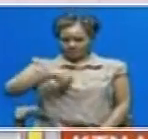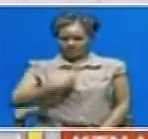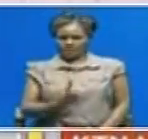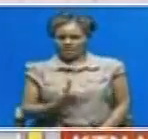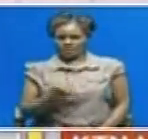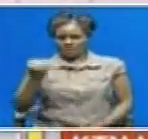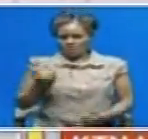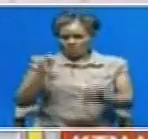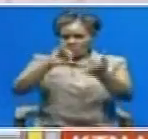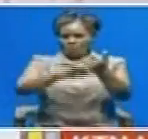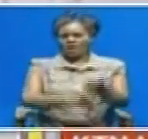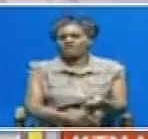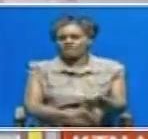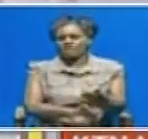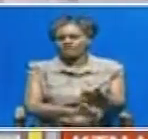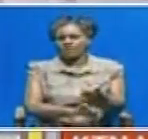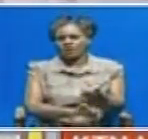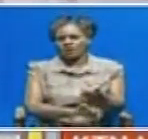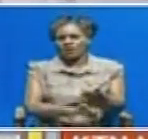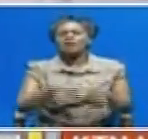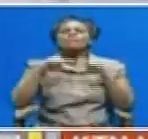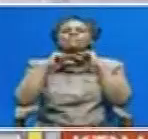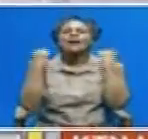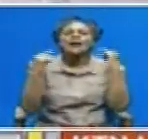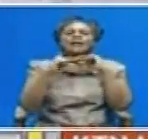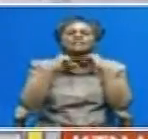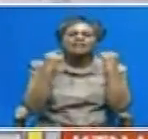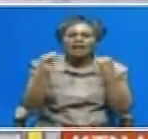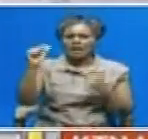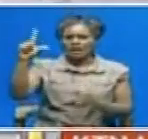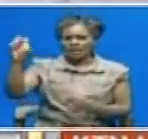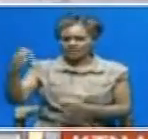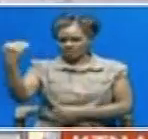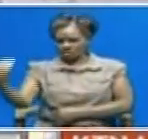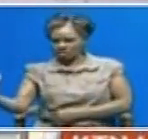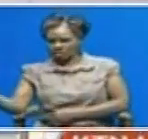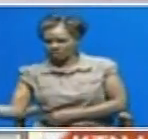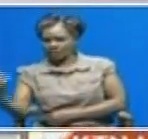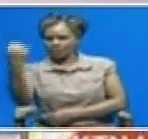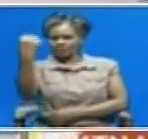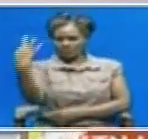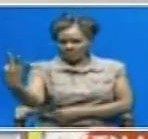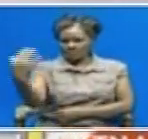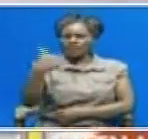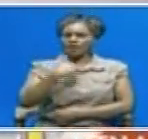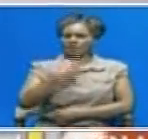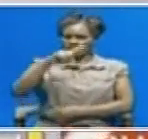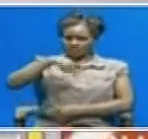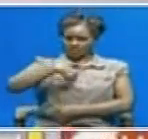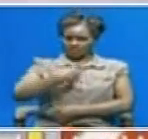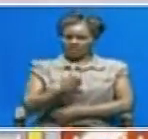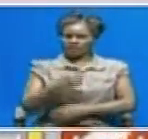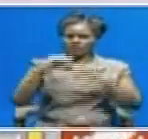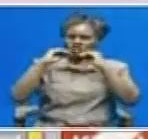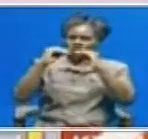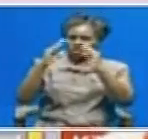ni mke wa Pastor Alex Ominde, na tena mimi ni mama wa watoto watatu. Mimi pia ni